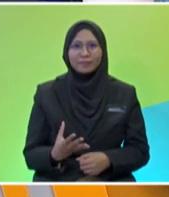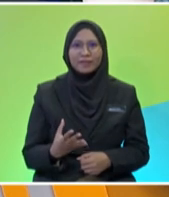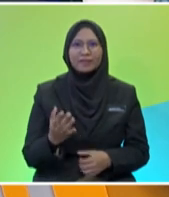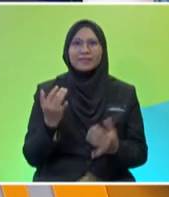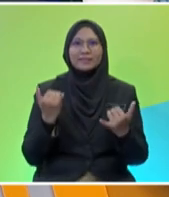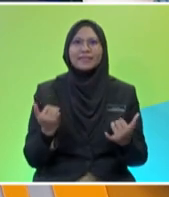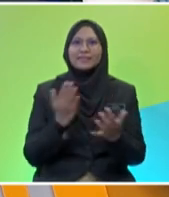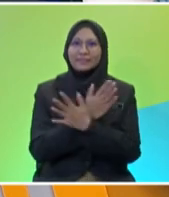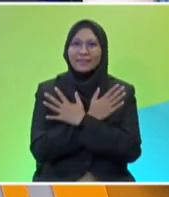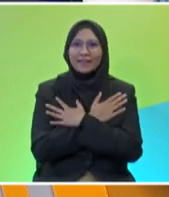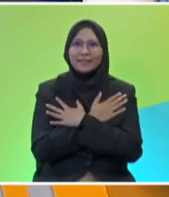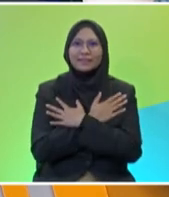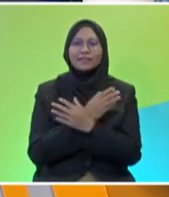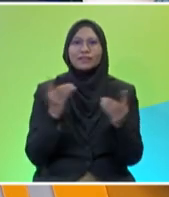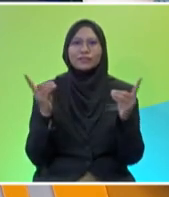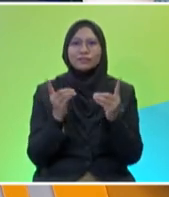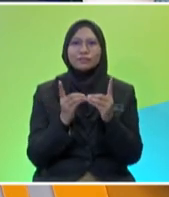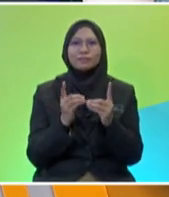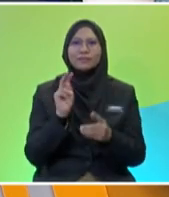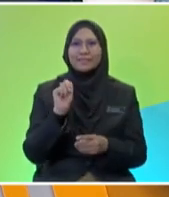serasi ini di TV KPM